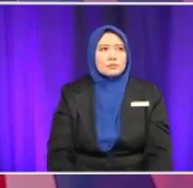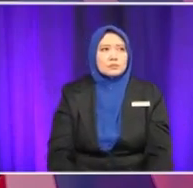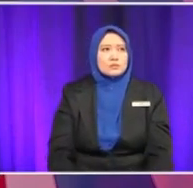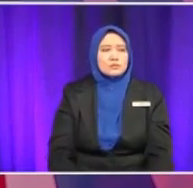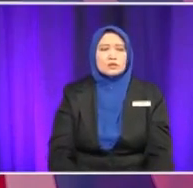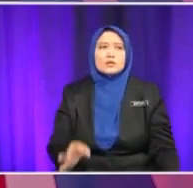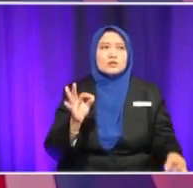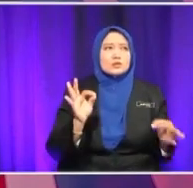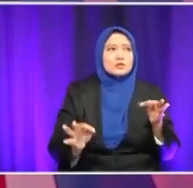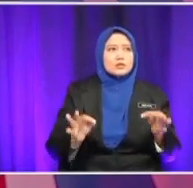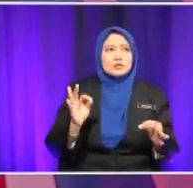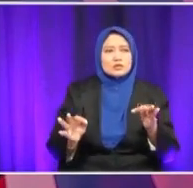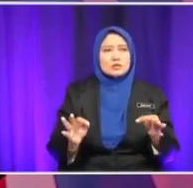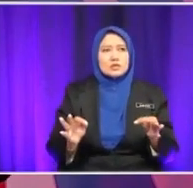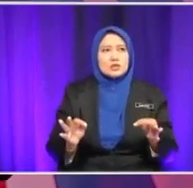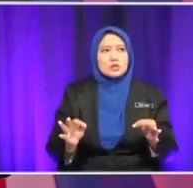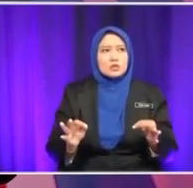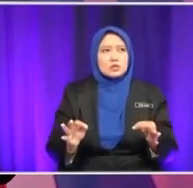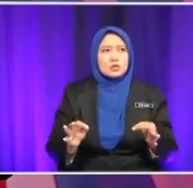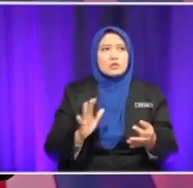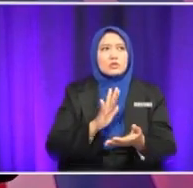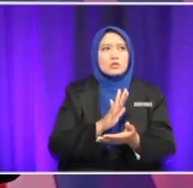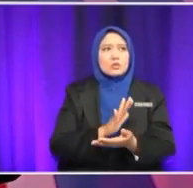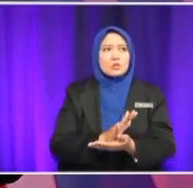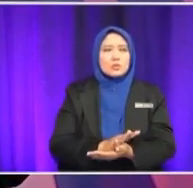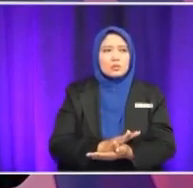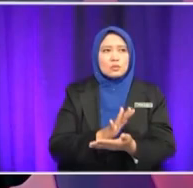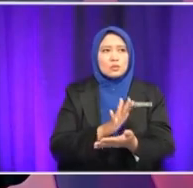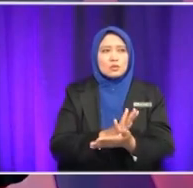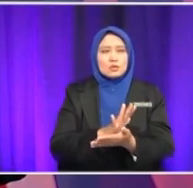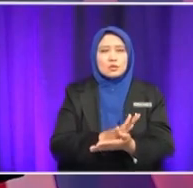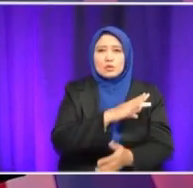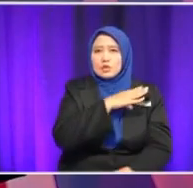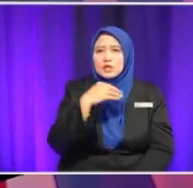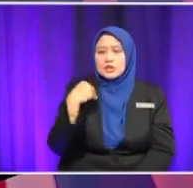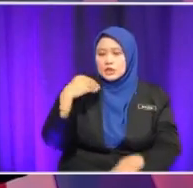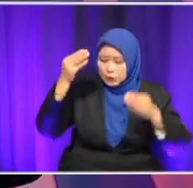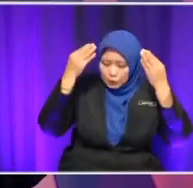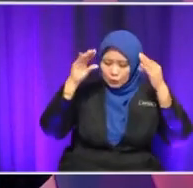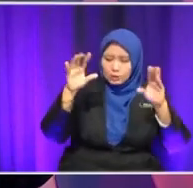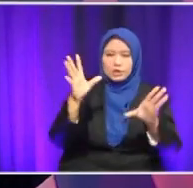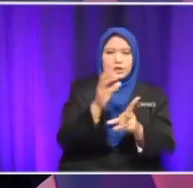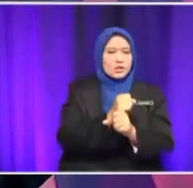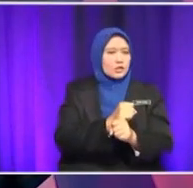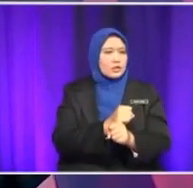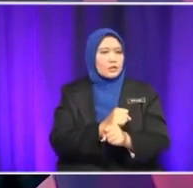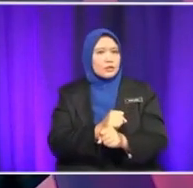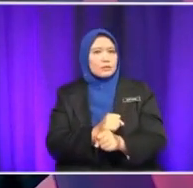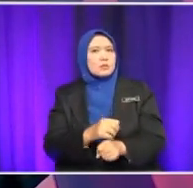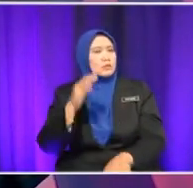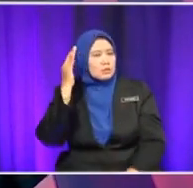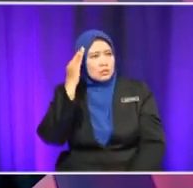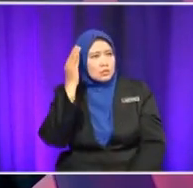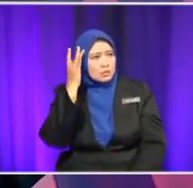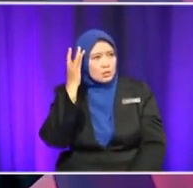jika p sekolah ataupun guru-guru dapat mengetahui kelebihan yang ada